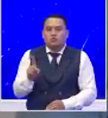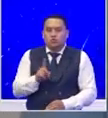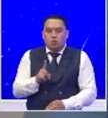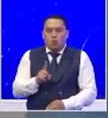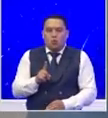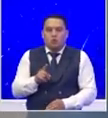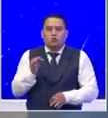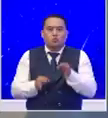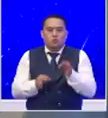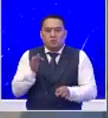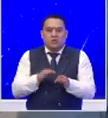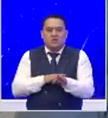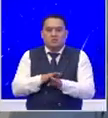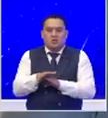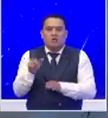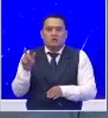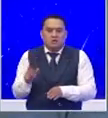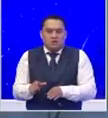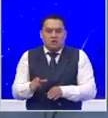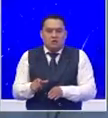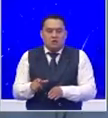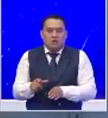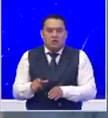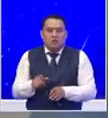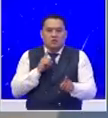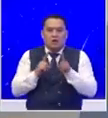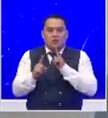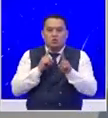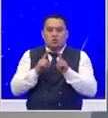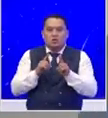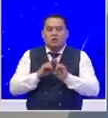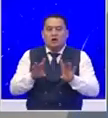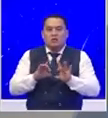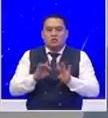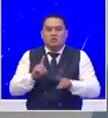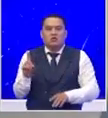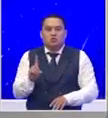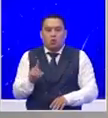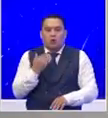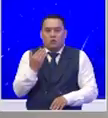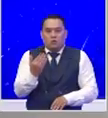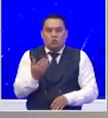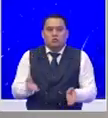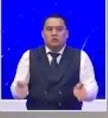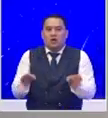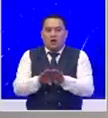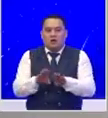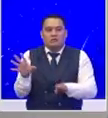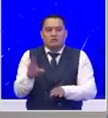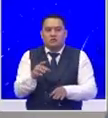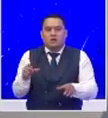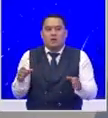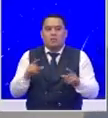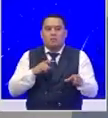это, судебные исполнители сегодня на брифинге озвучили, что они будут закрывать все торговые